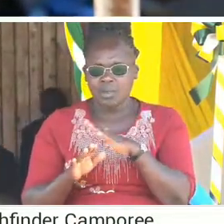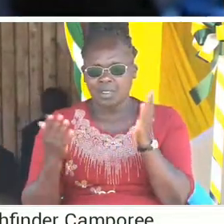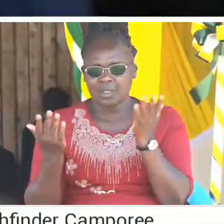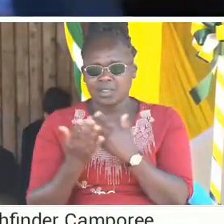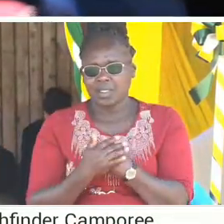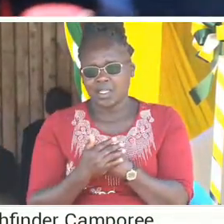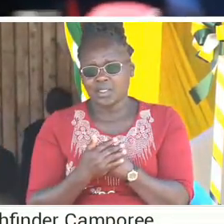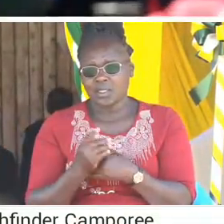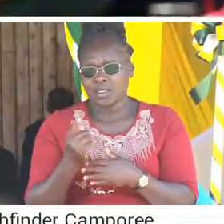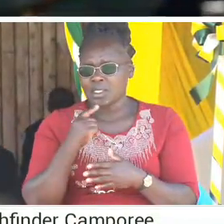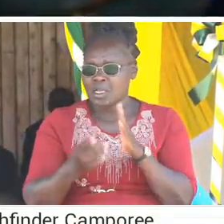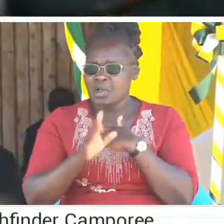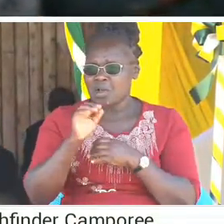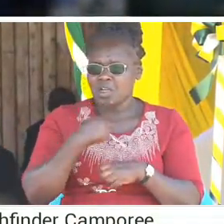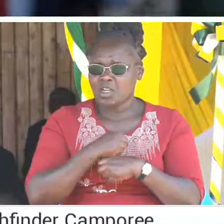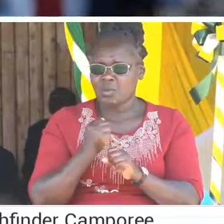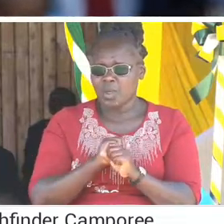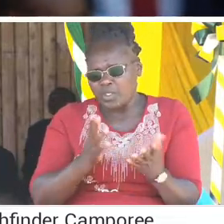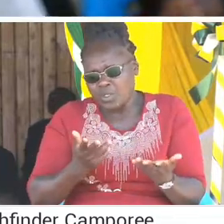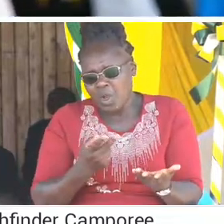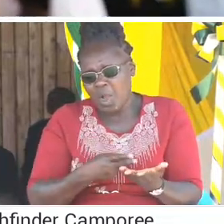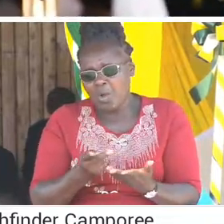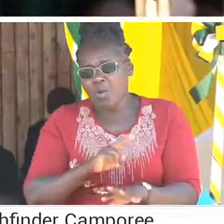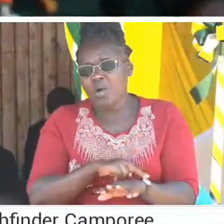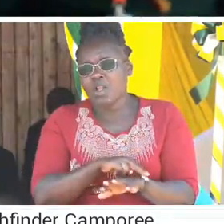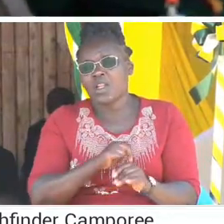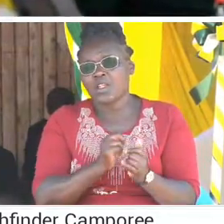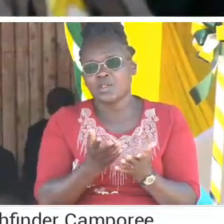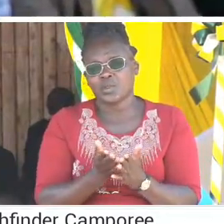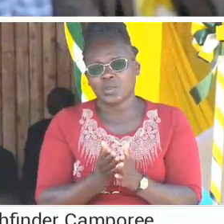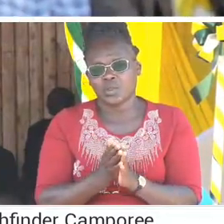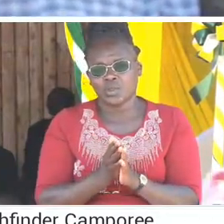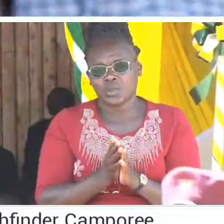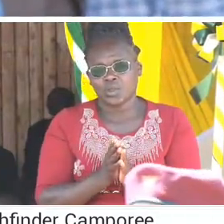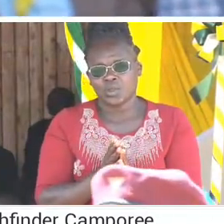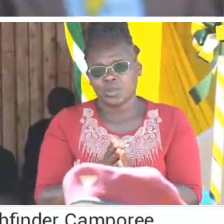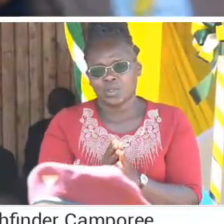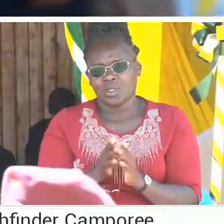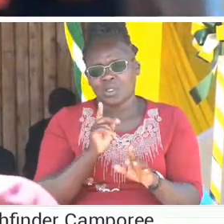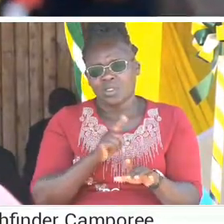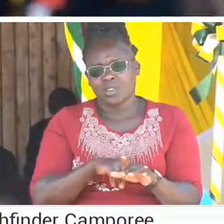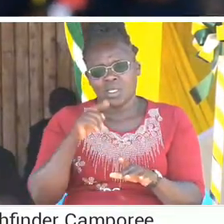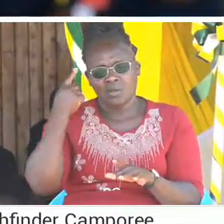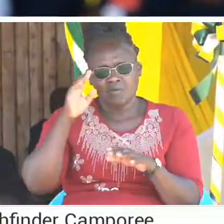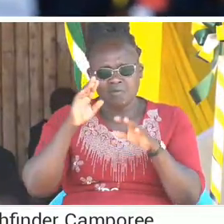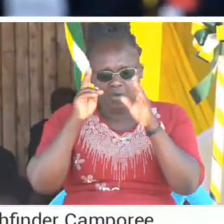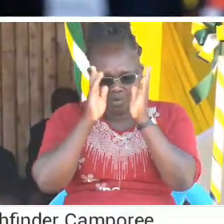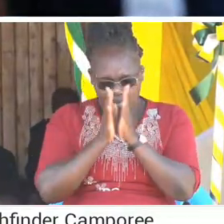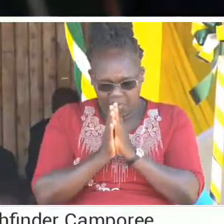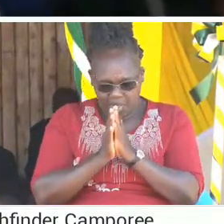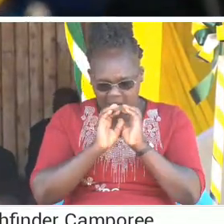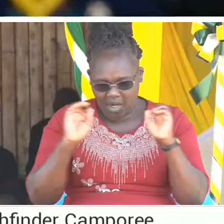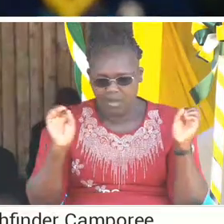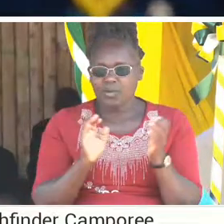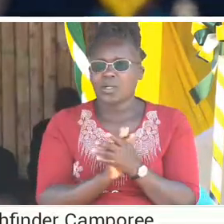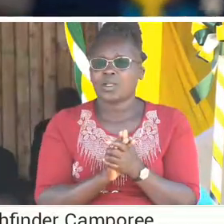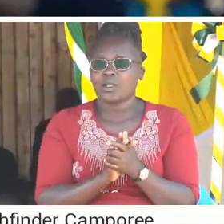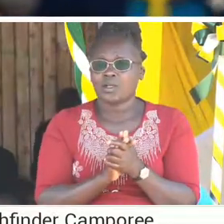takatifu? Huna muda wa maombi kwenye familia yako. Anakufanyaje kuwa taifa takatifu? Huna